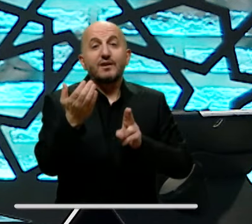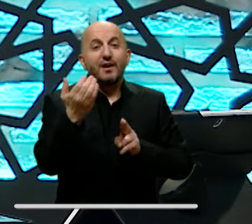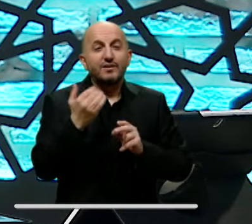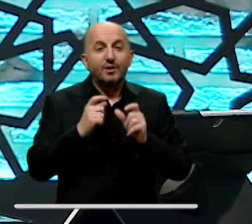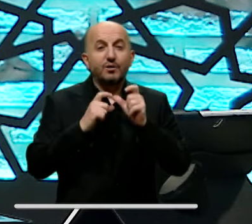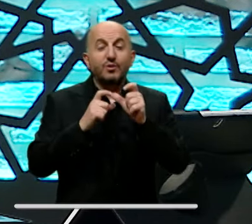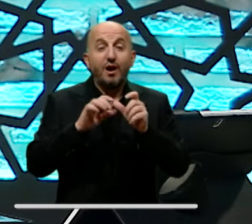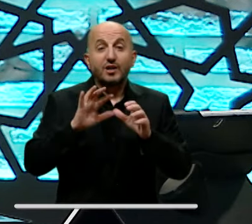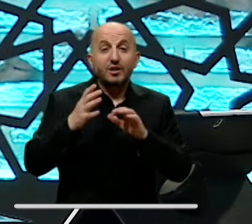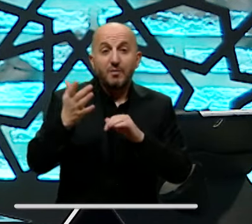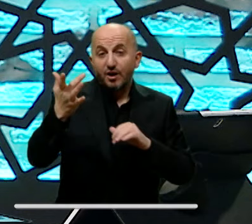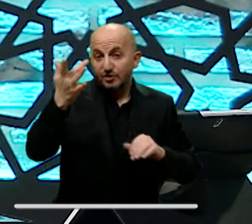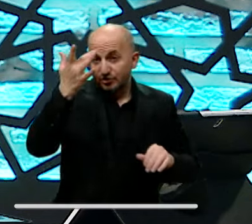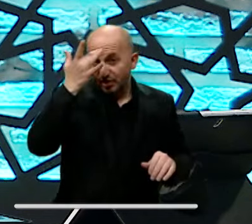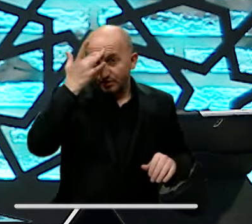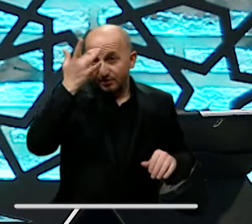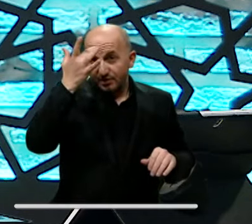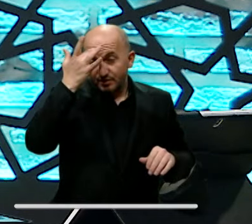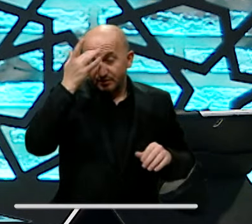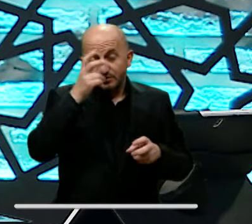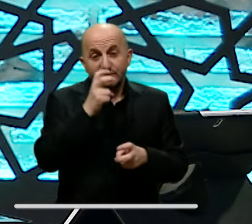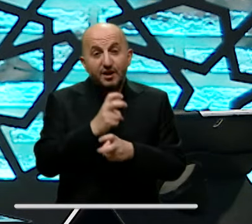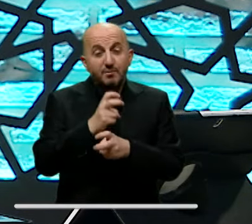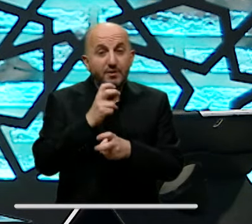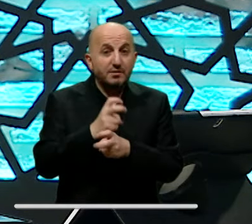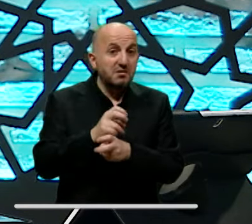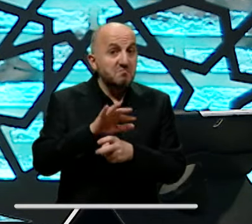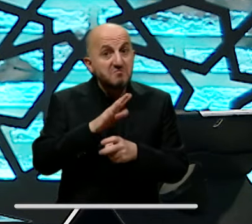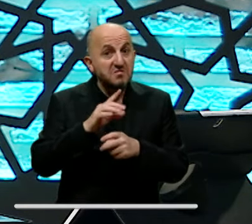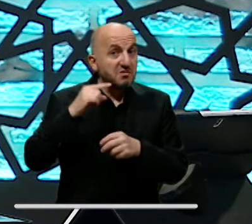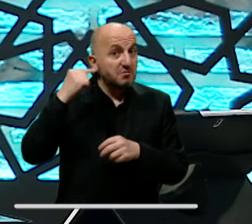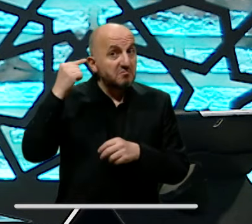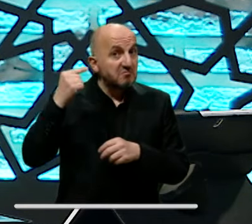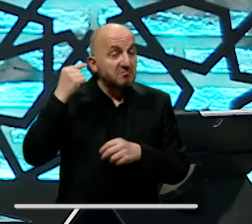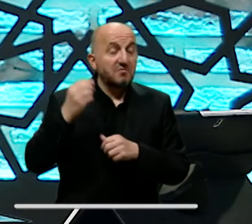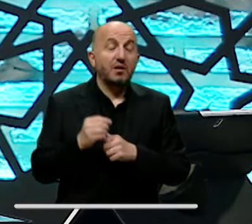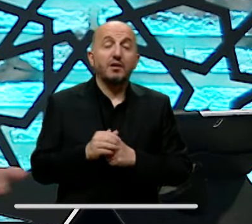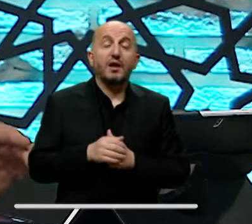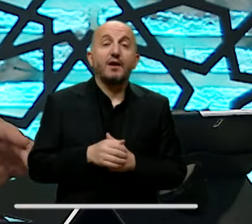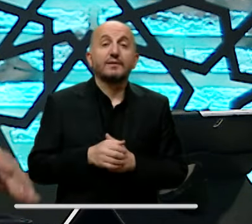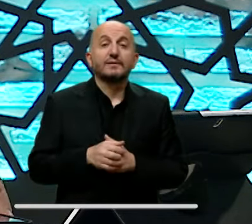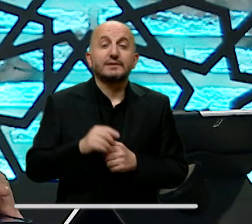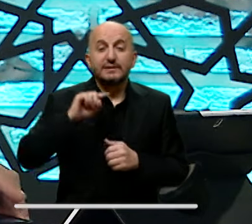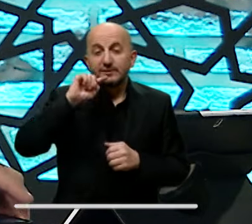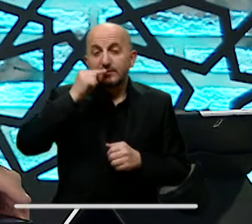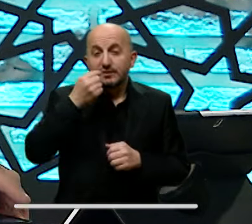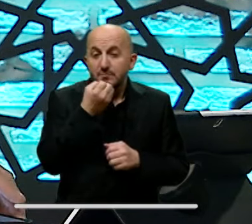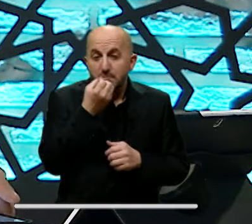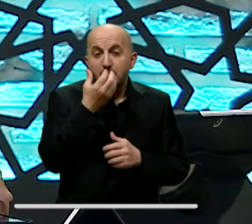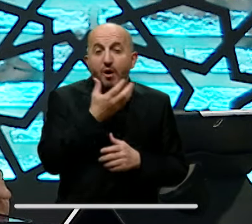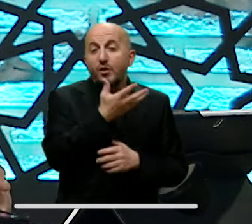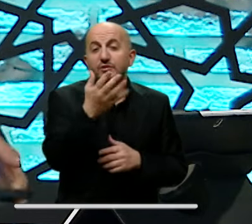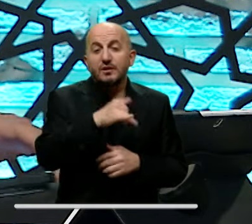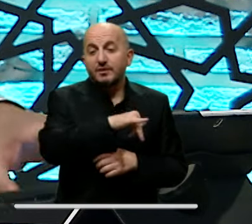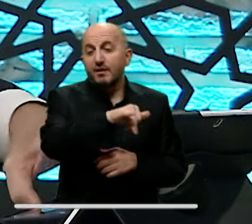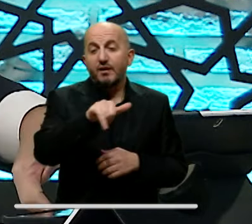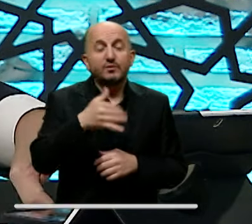acaba Şüheda ın kemikleri midir diye de düşünmeden edemiyor benim aklıma direkt o geldi hocam her ne kadar zeytin bahçelerinin yakını